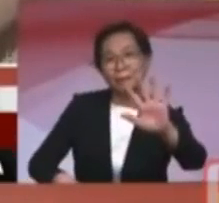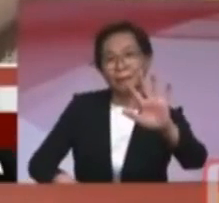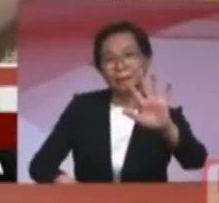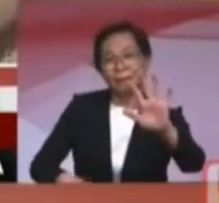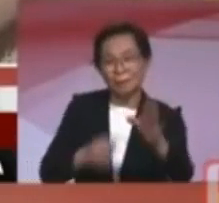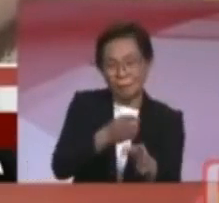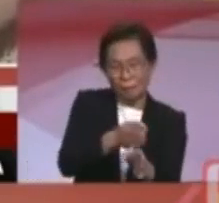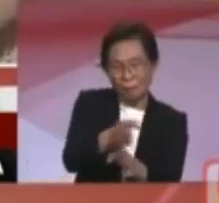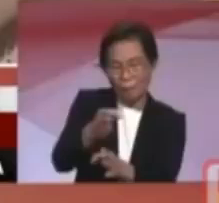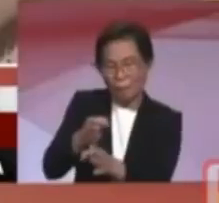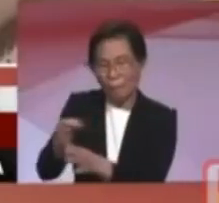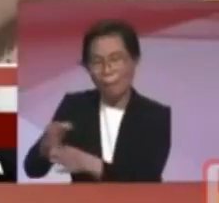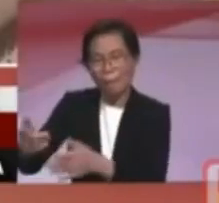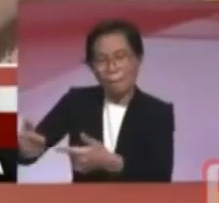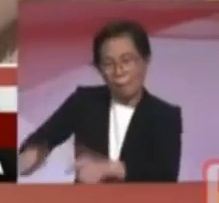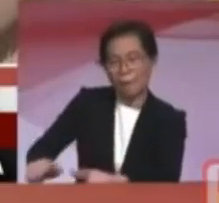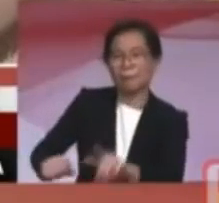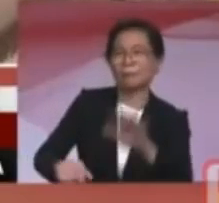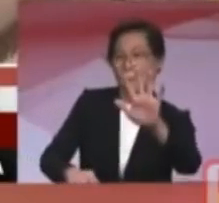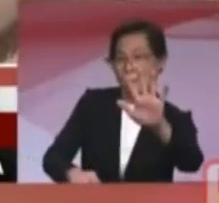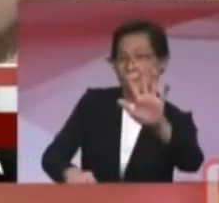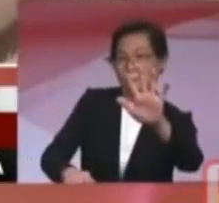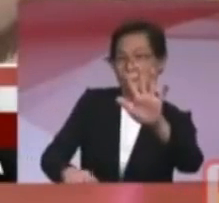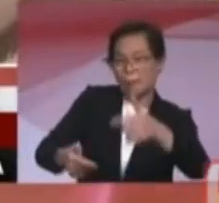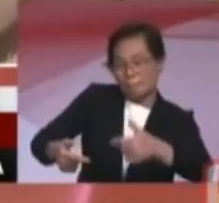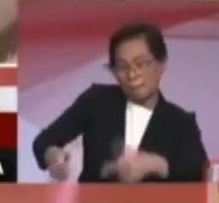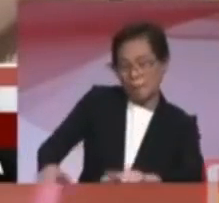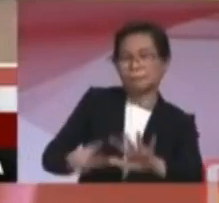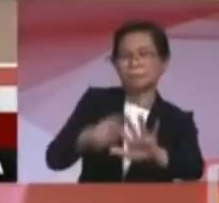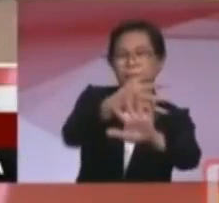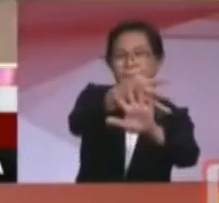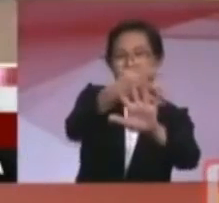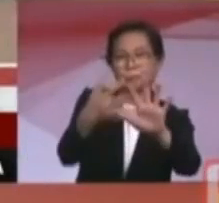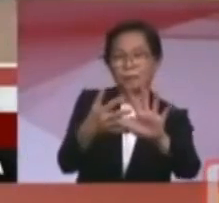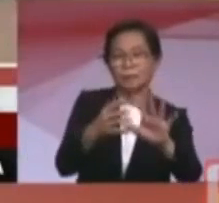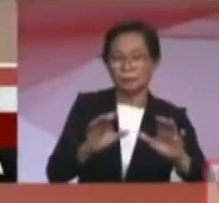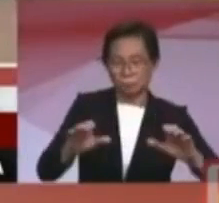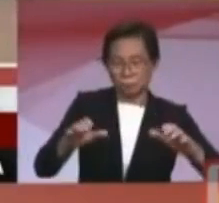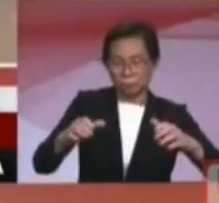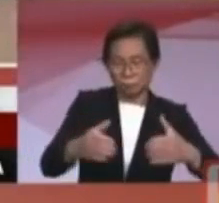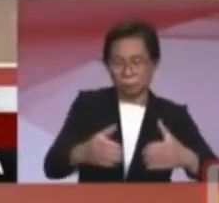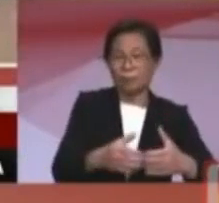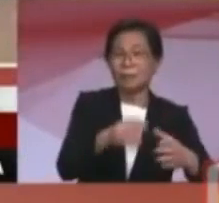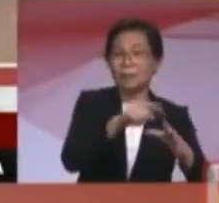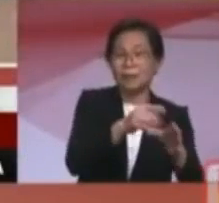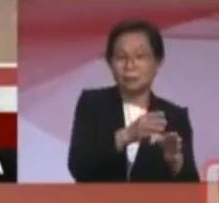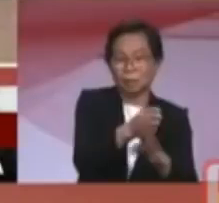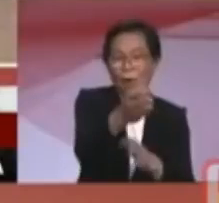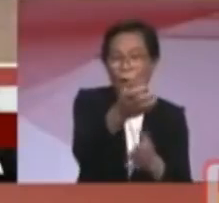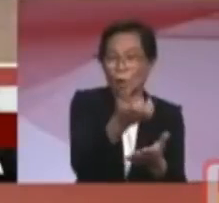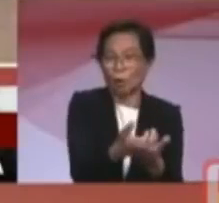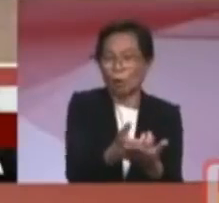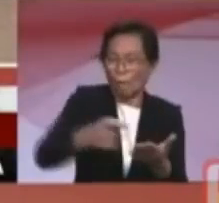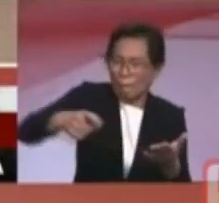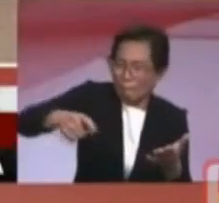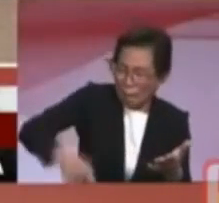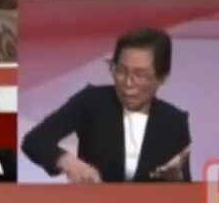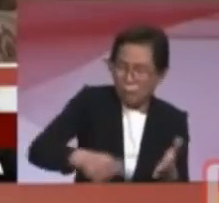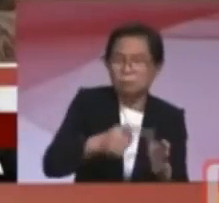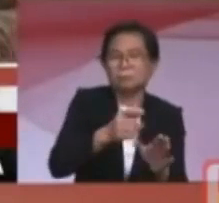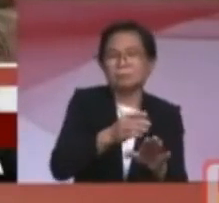sekto yang dibenarkan beoperasi yang dikategorikan sebagai sektor ekonomi perlu